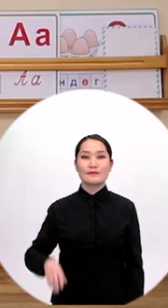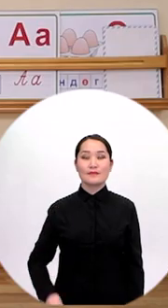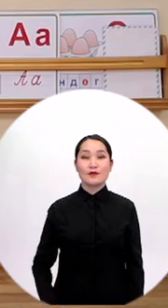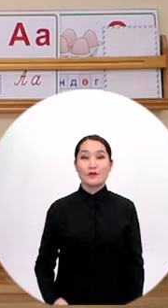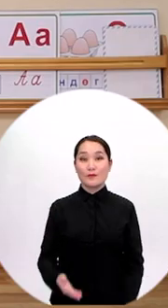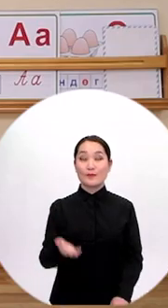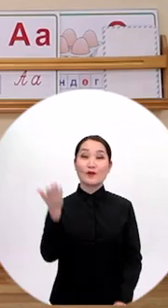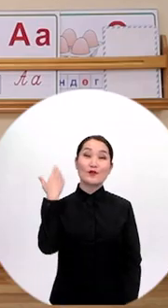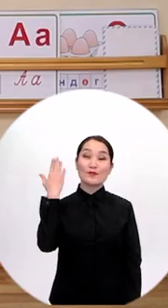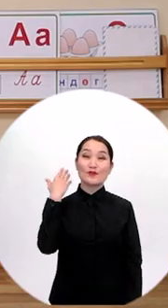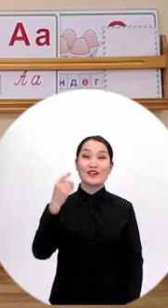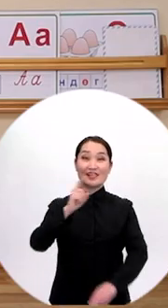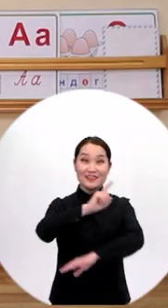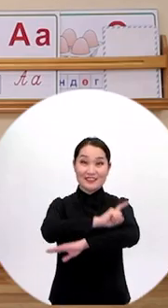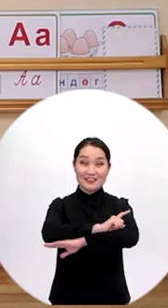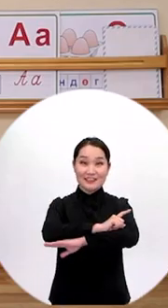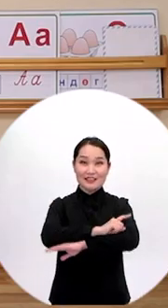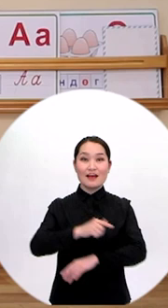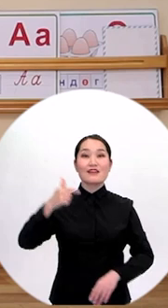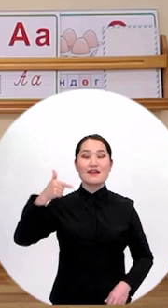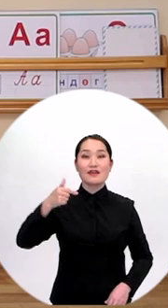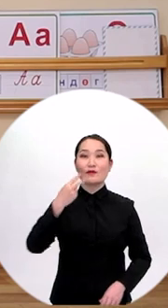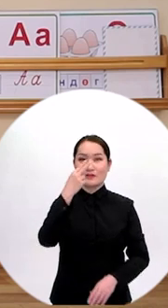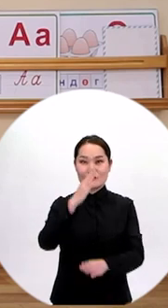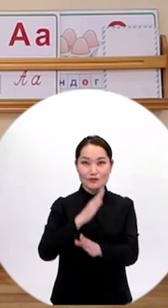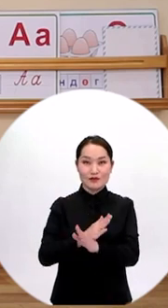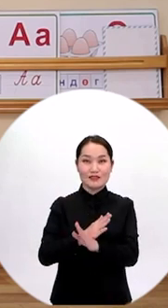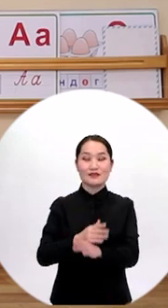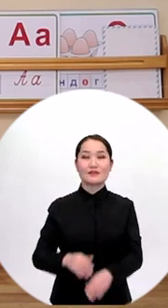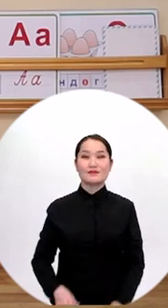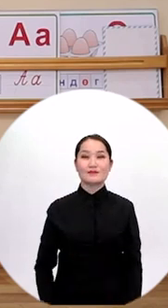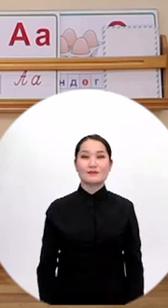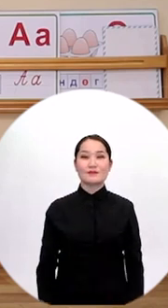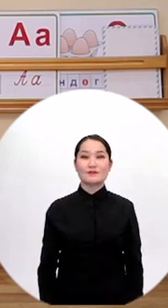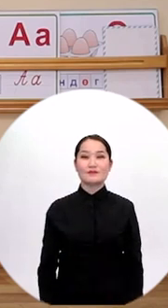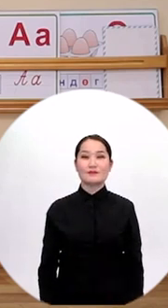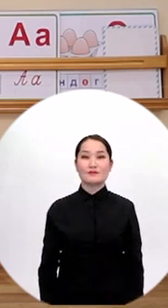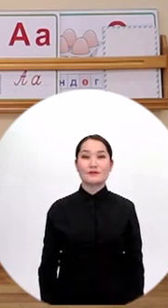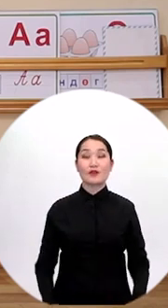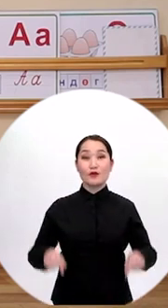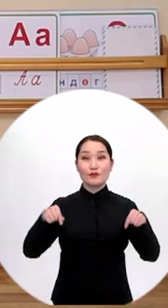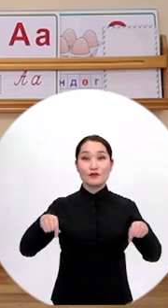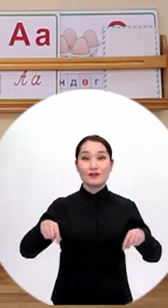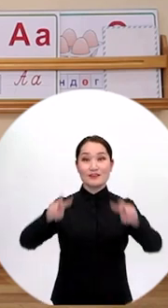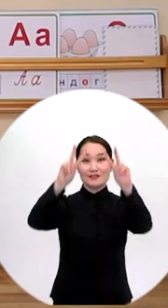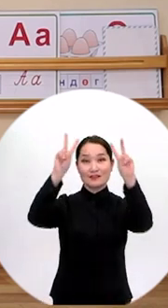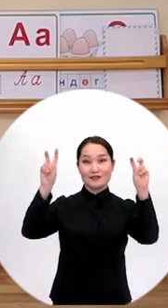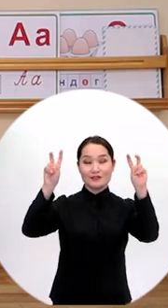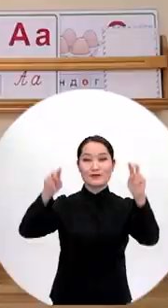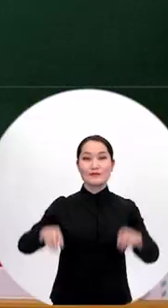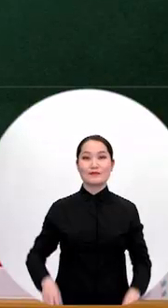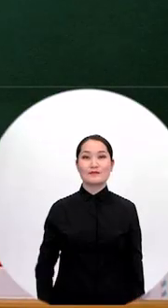Өмнөх хичээлээр та бүхэн г аваа буюу г үсгээ үзэж танилцсан байгаа. Өнөөдрийн хичээлээр